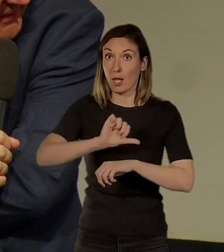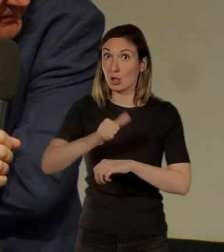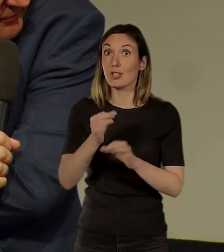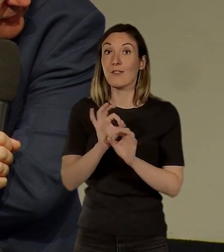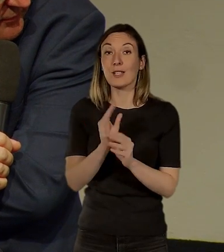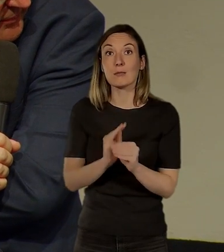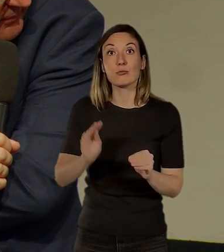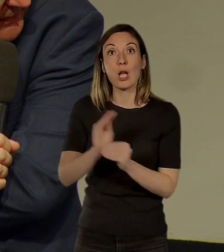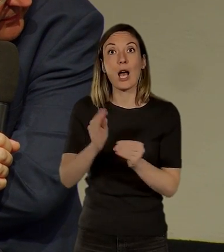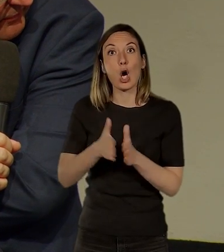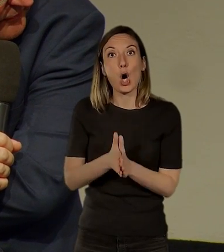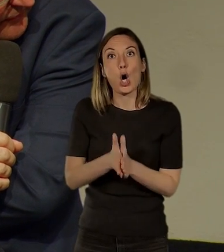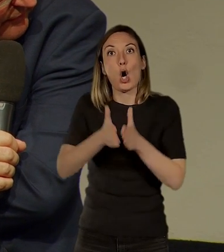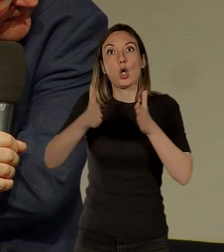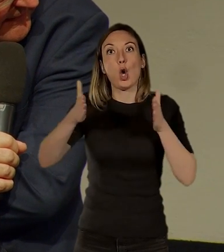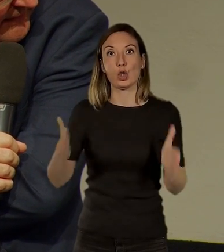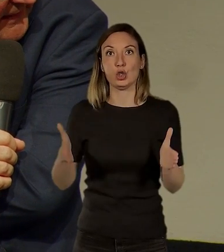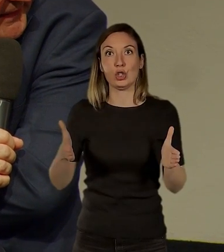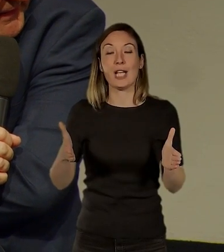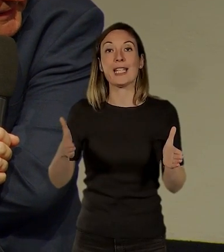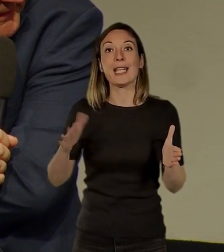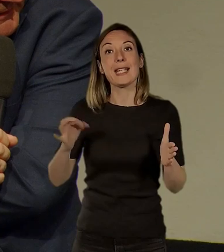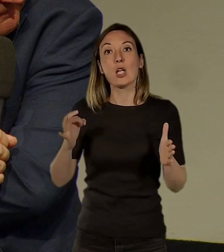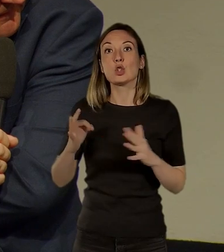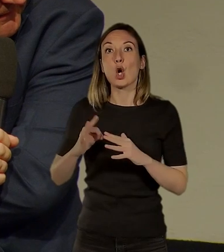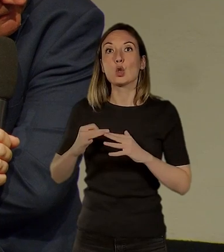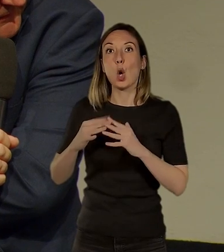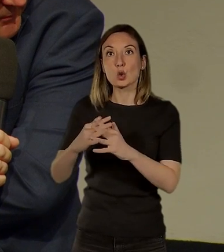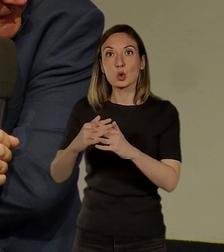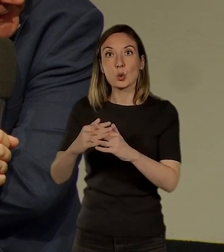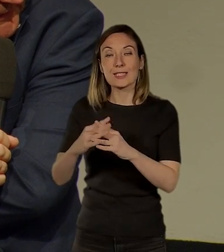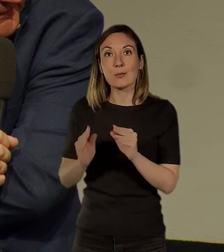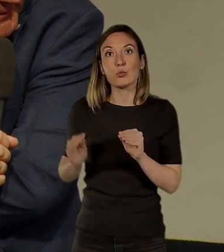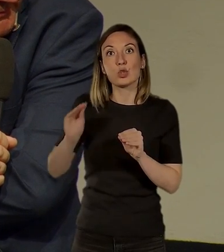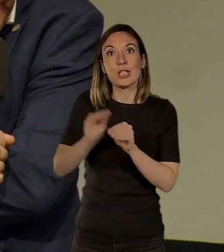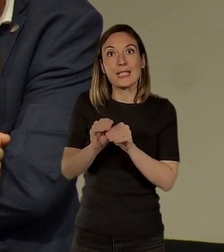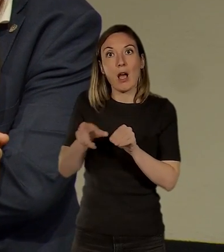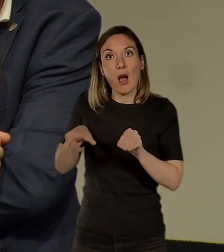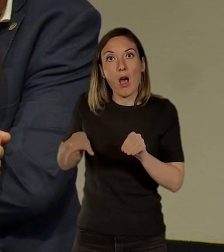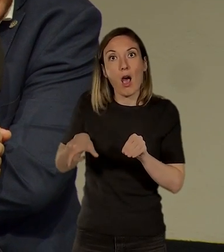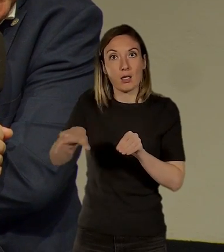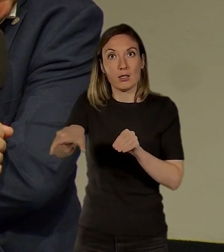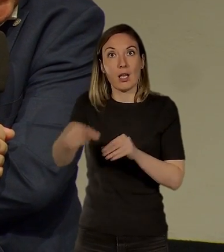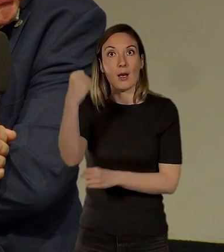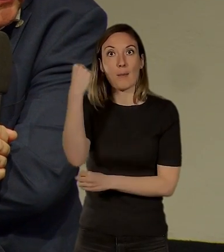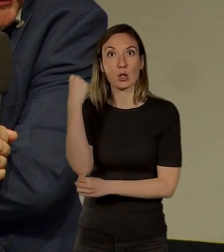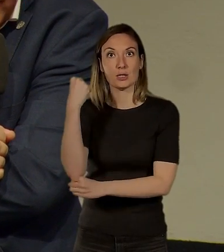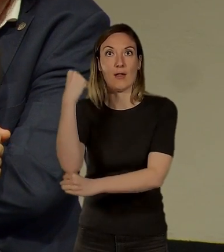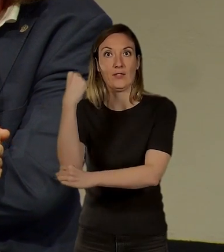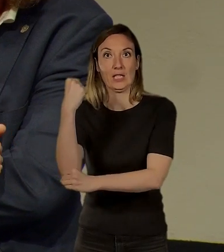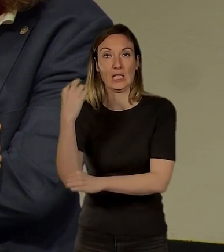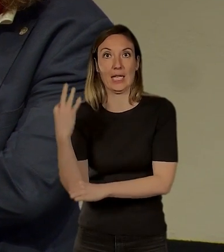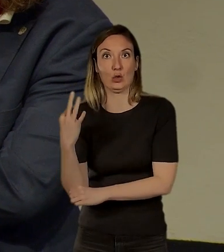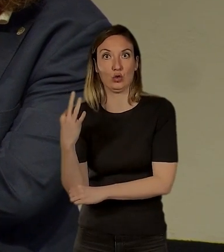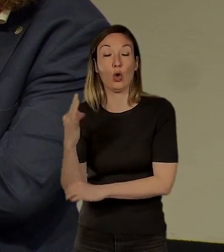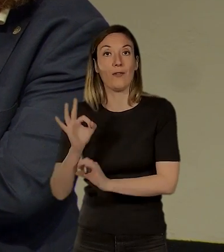konzole nějakou rozumnou, chytrou konstrukcí ve spojení s těma podstavama. Takže není to